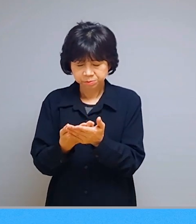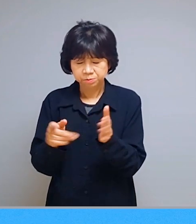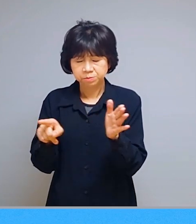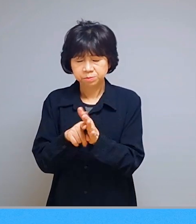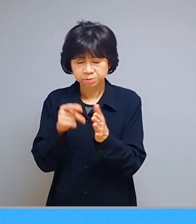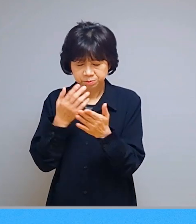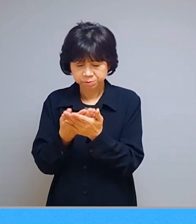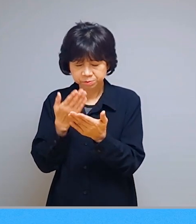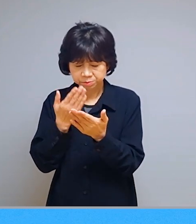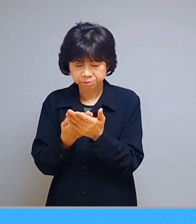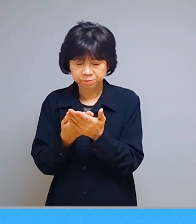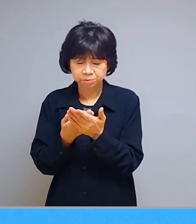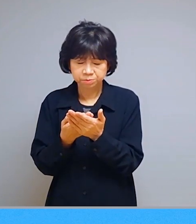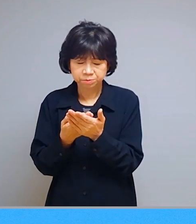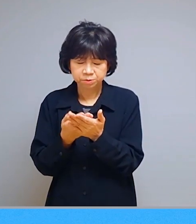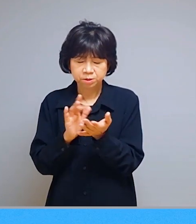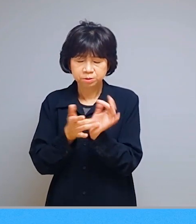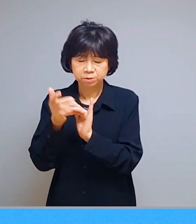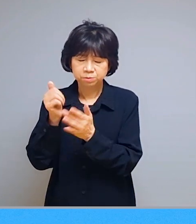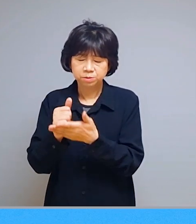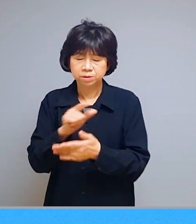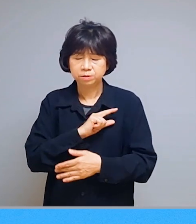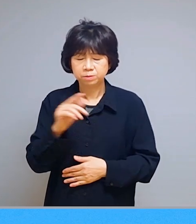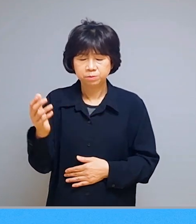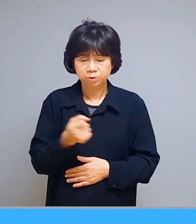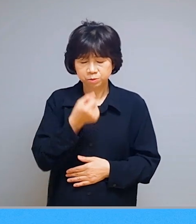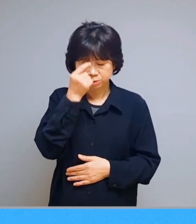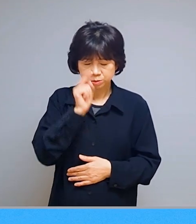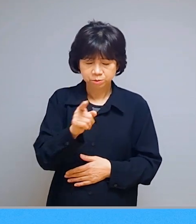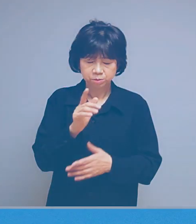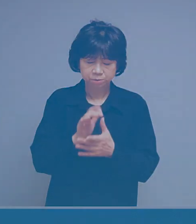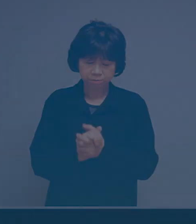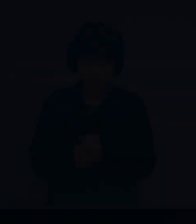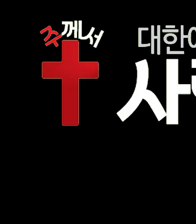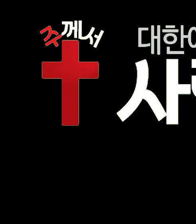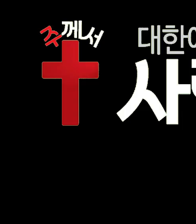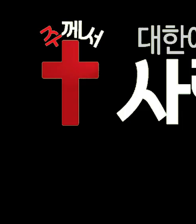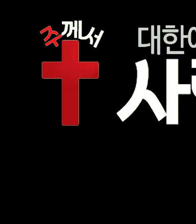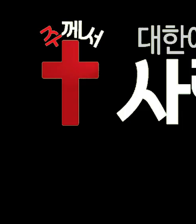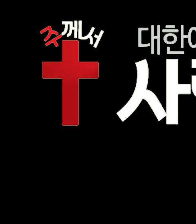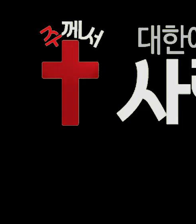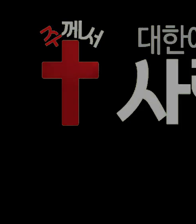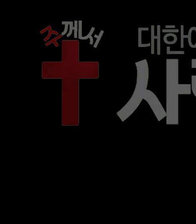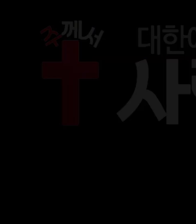믿음을 주시옵소서. 예수님의 이름으로 기도드립니다. 아멘.